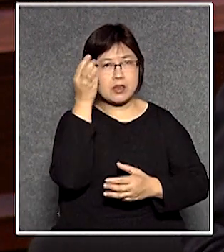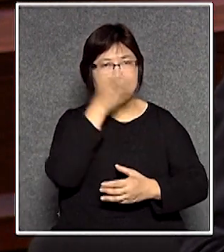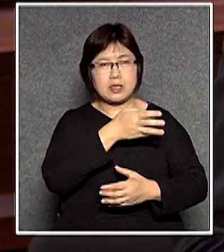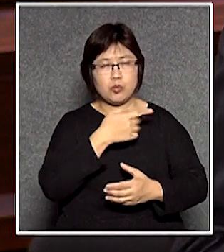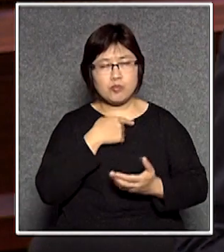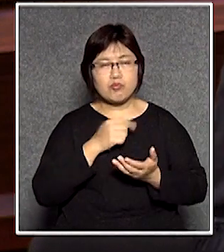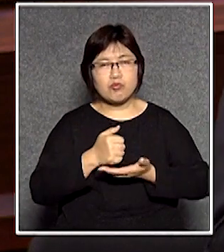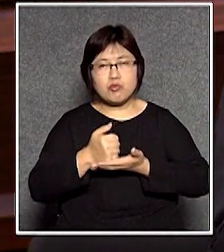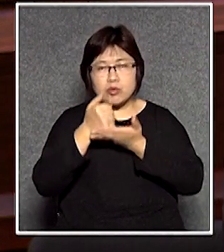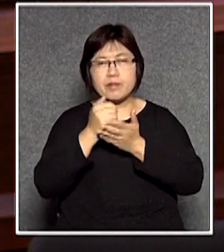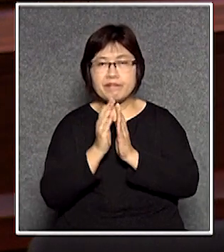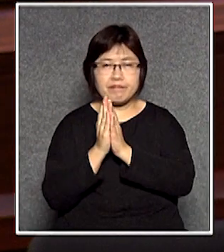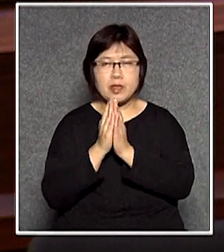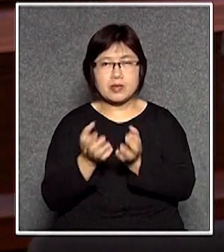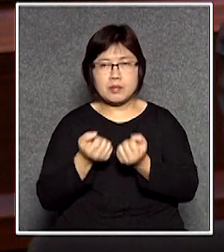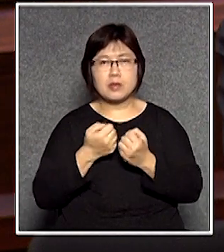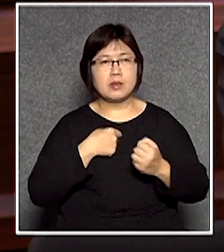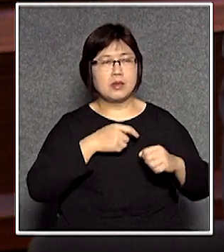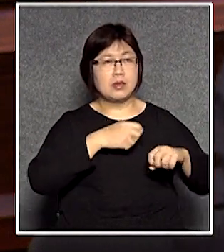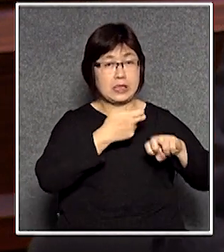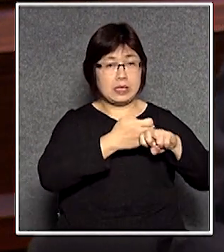精神嘅。我相信以阿石禮謙議員